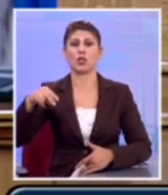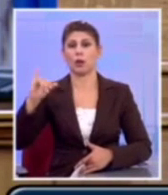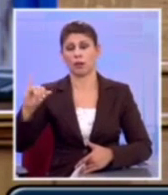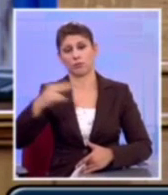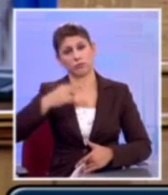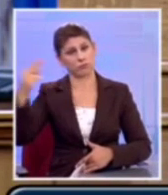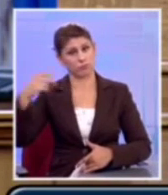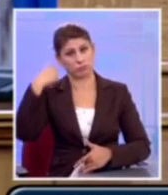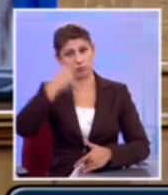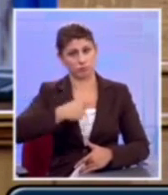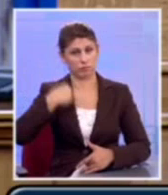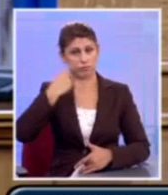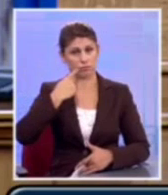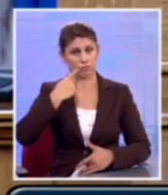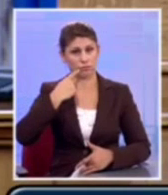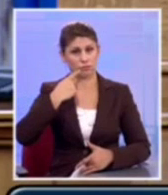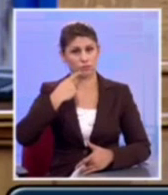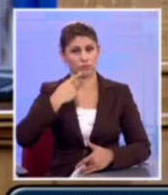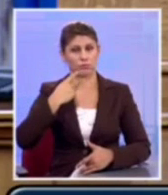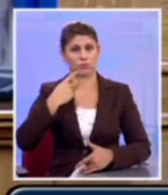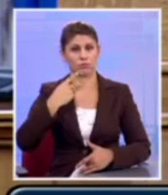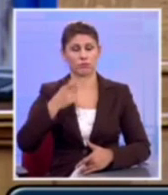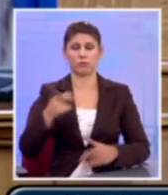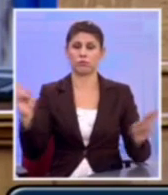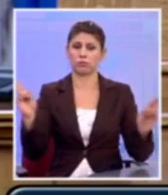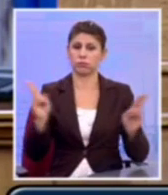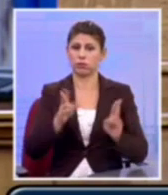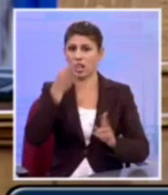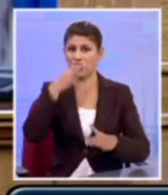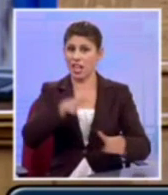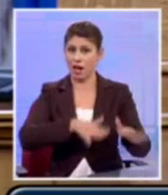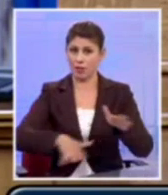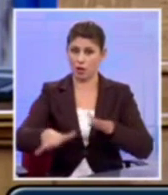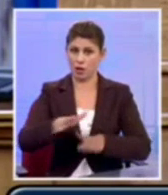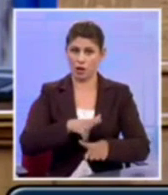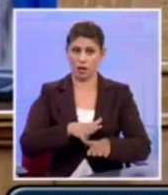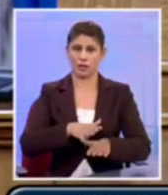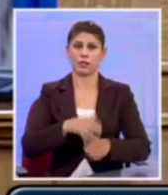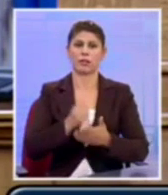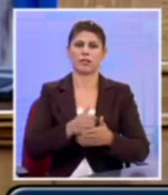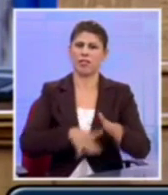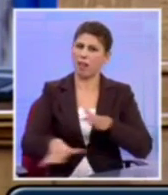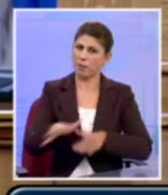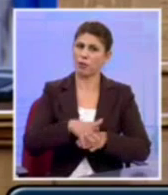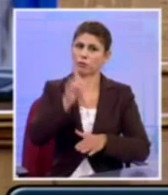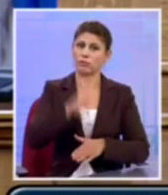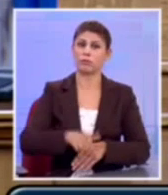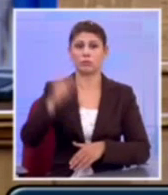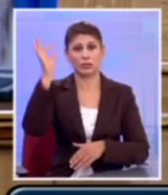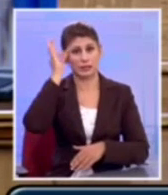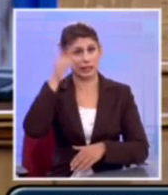εμβληματική μορφή στην πάταξη της διαφθοράς και της διαπλοκής στη